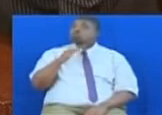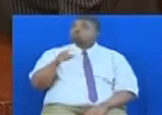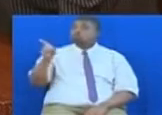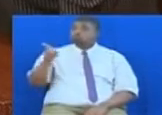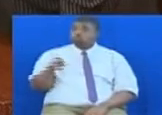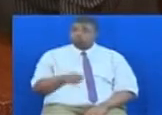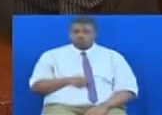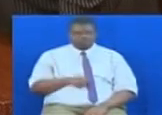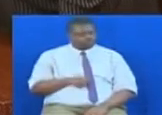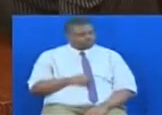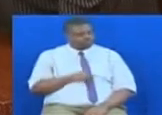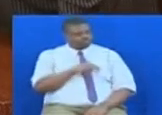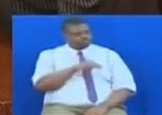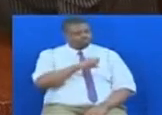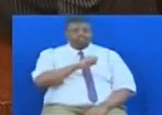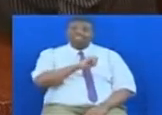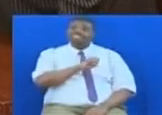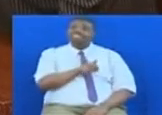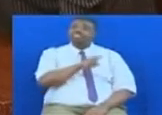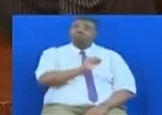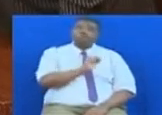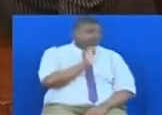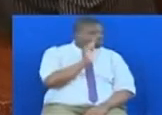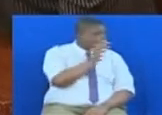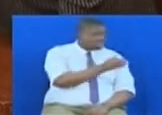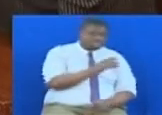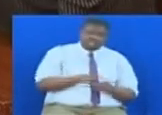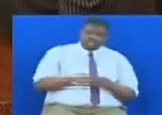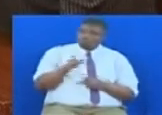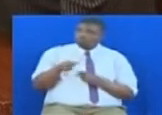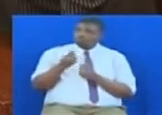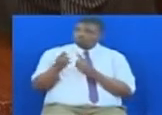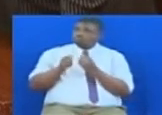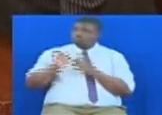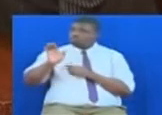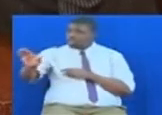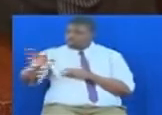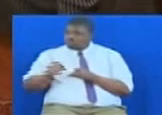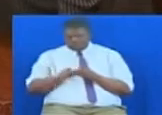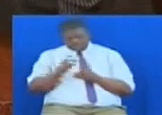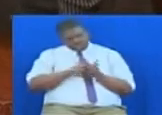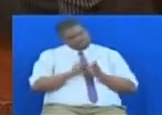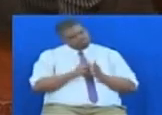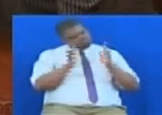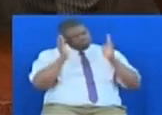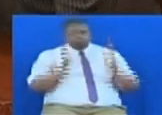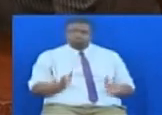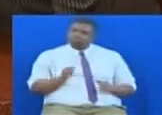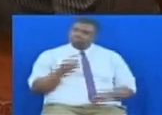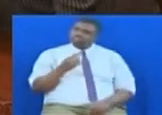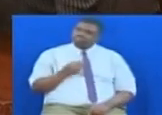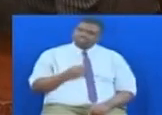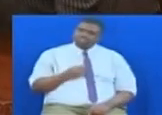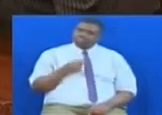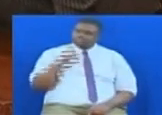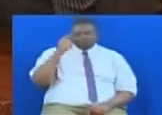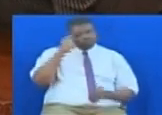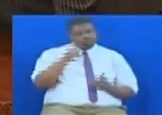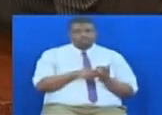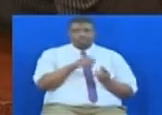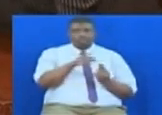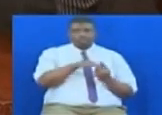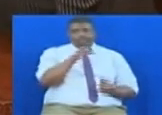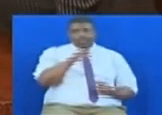Nimemsikia Msigwa, nimewasikia wazungumzaji wao, nimemsikia katibu mkuu. Ndio maana niliwaambia hivi, nyi kweli mnamteua katibu mkuu